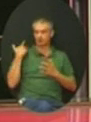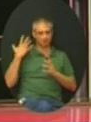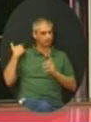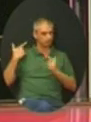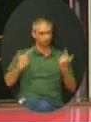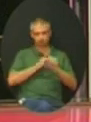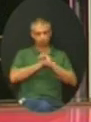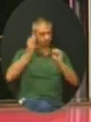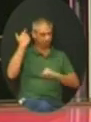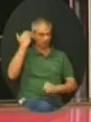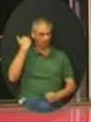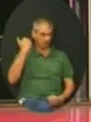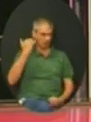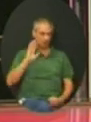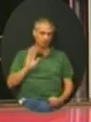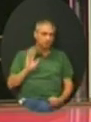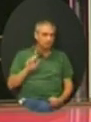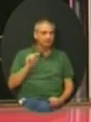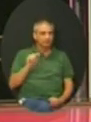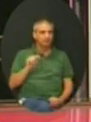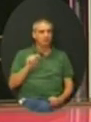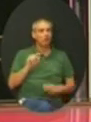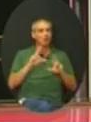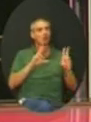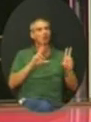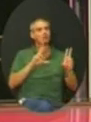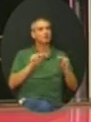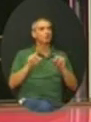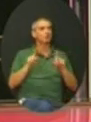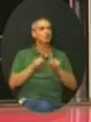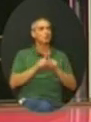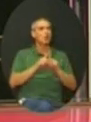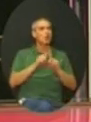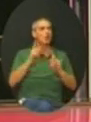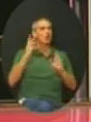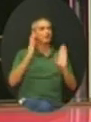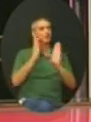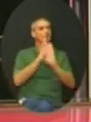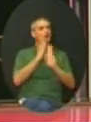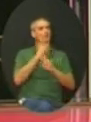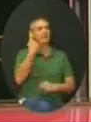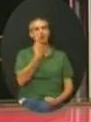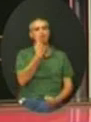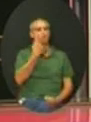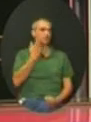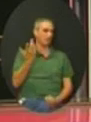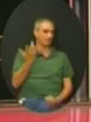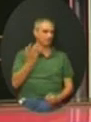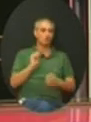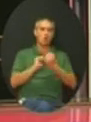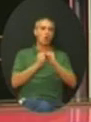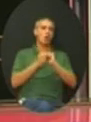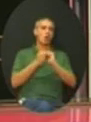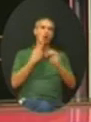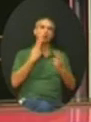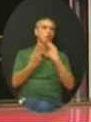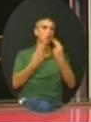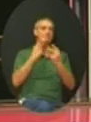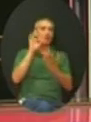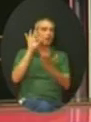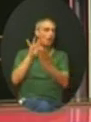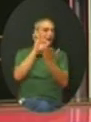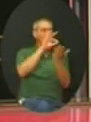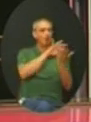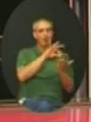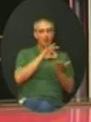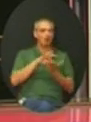החמושות שהיו, אלא זה אותו גל של הזאב הבודד, מה שמכונה, או אירועים תגובתיים,